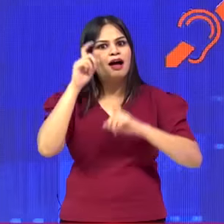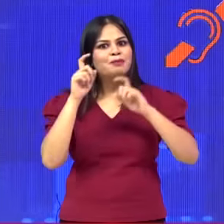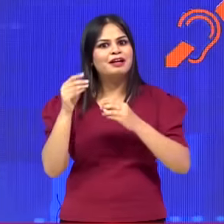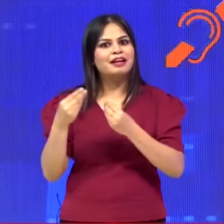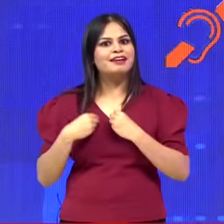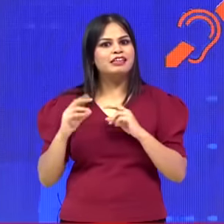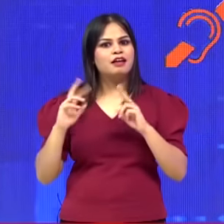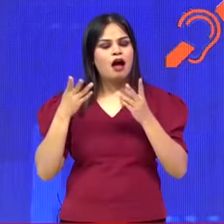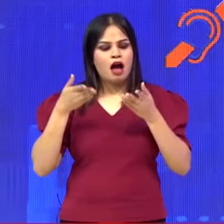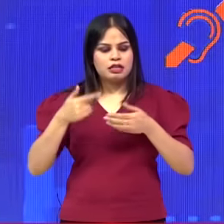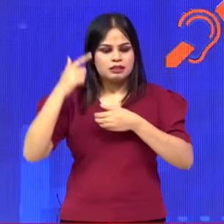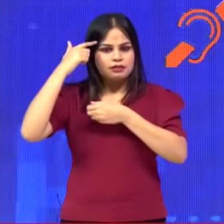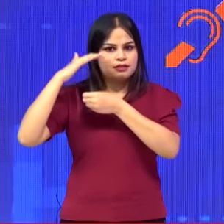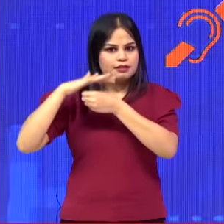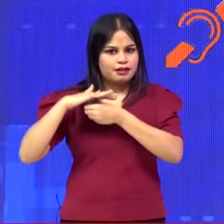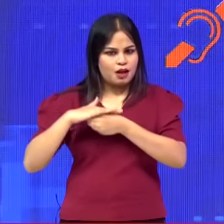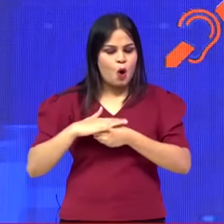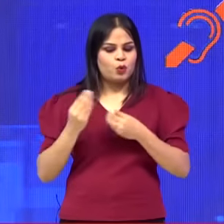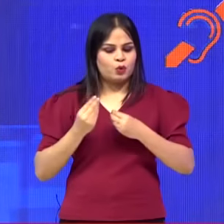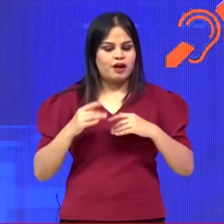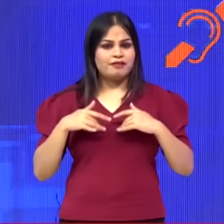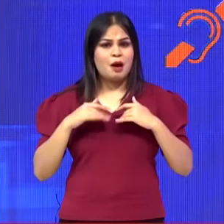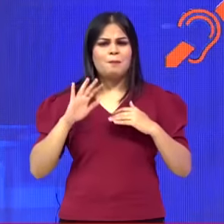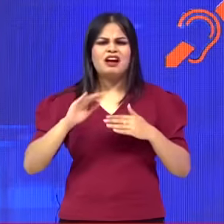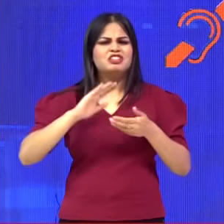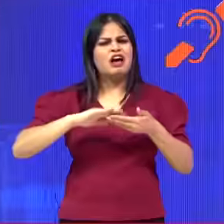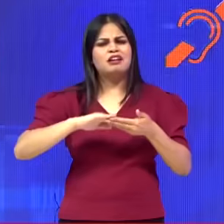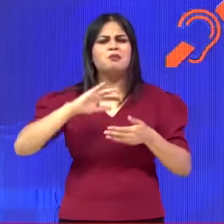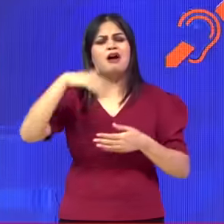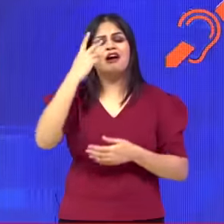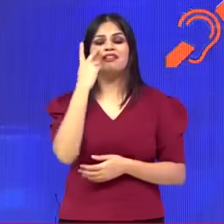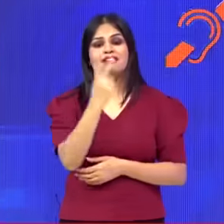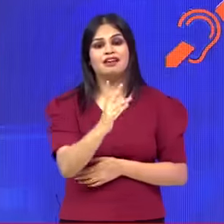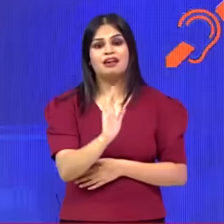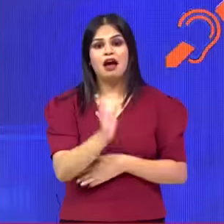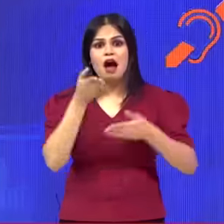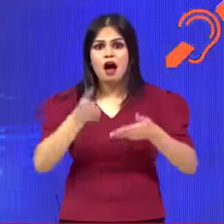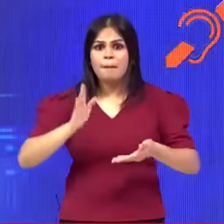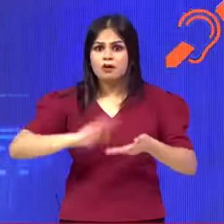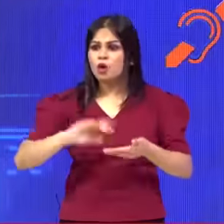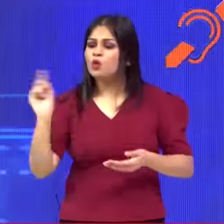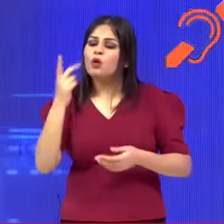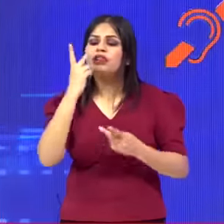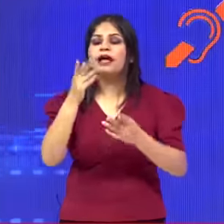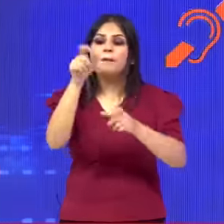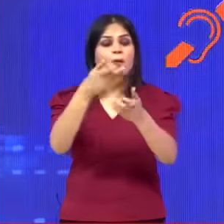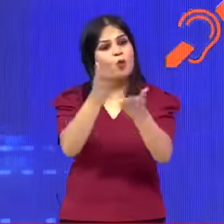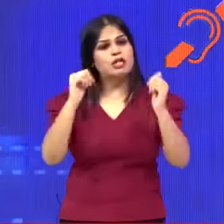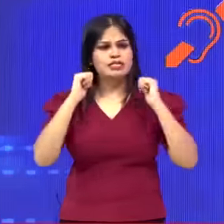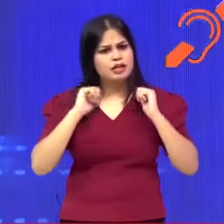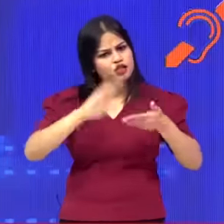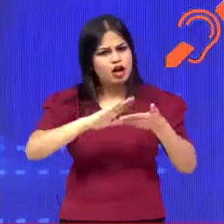तो थोड़ा थोड़ा प्रेशर आ रहा है। बट जब वो होगी तब होगी। अब यहाँ पर आप सब शादी करके कितने खुश हैं,